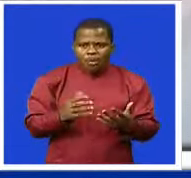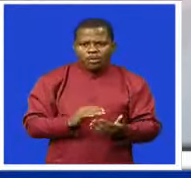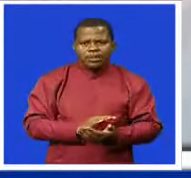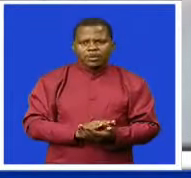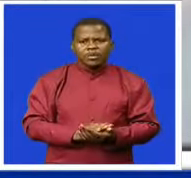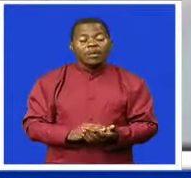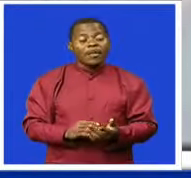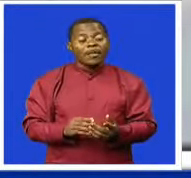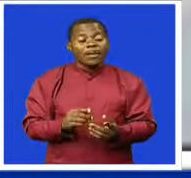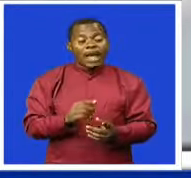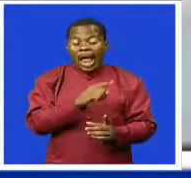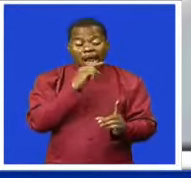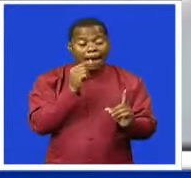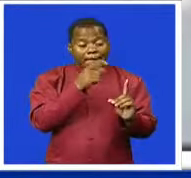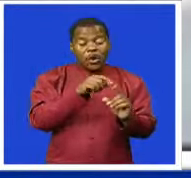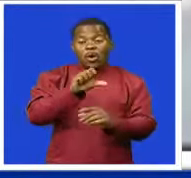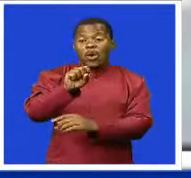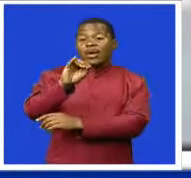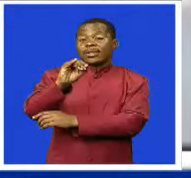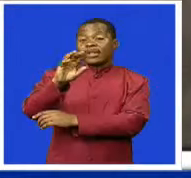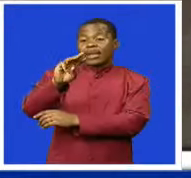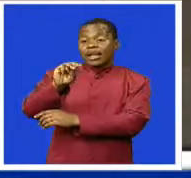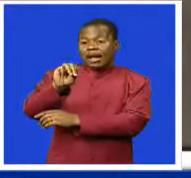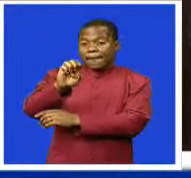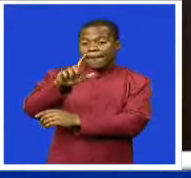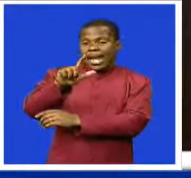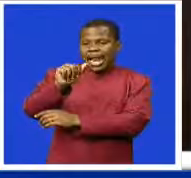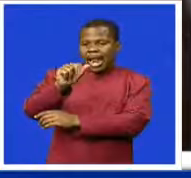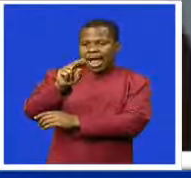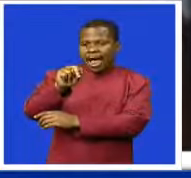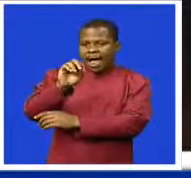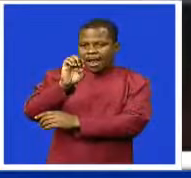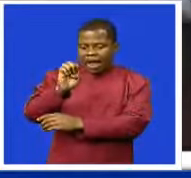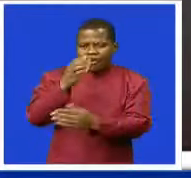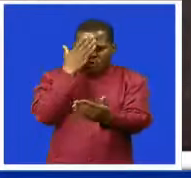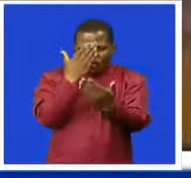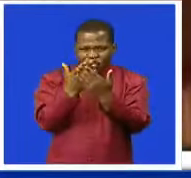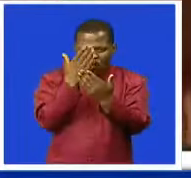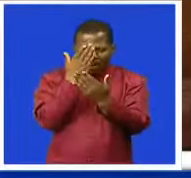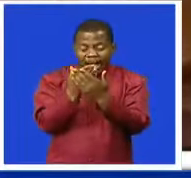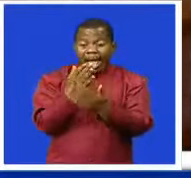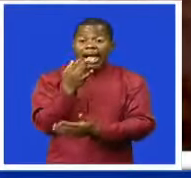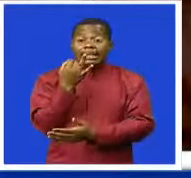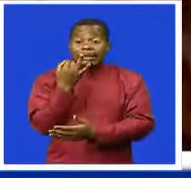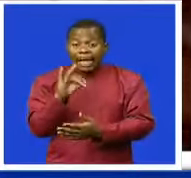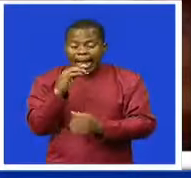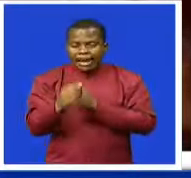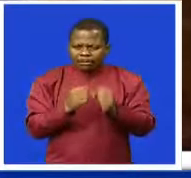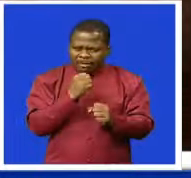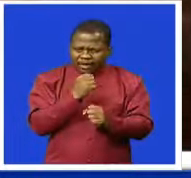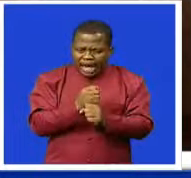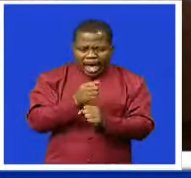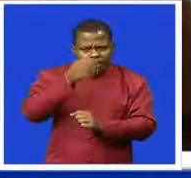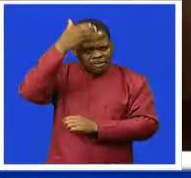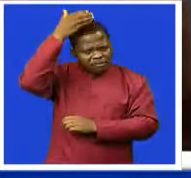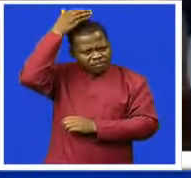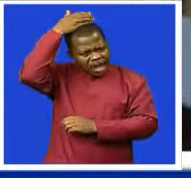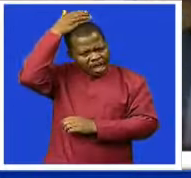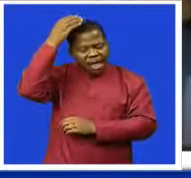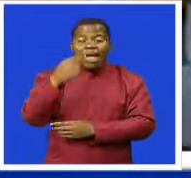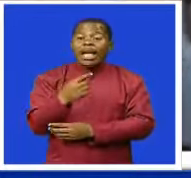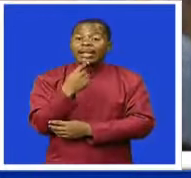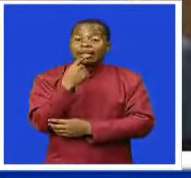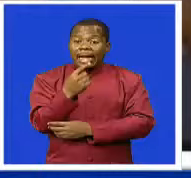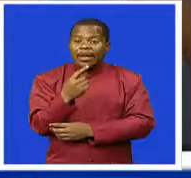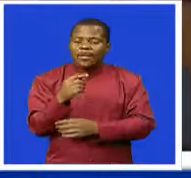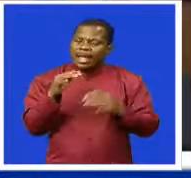tifundwa tebunesi ukuthi umsebenzi uhambe kahle kanike nabo bebawugadza ngalabo uvuke lo msebenzi njengoba lo losuku kababanga nalo